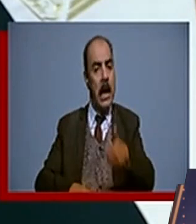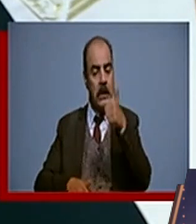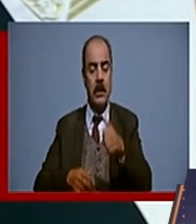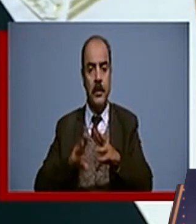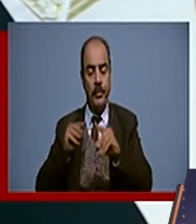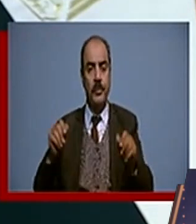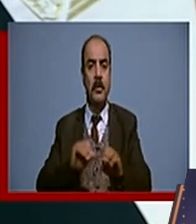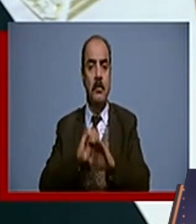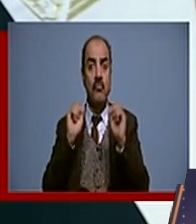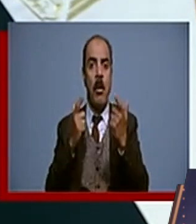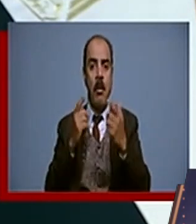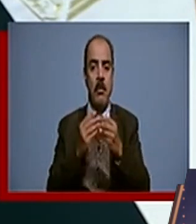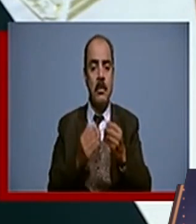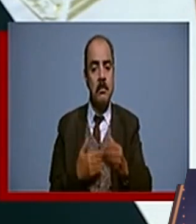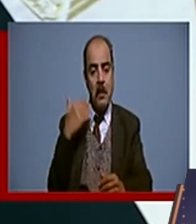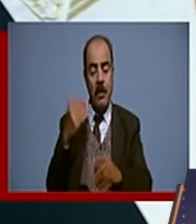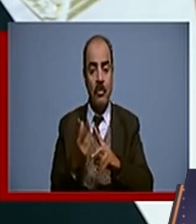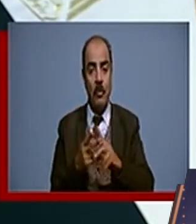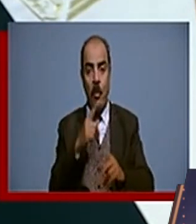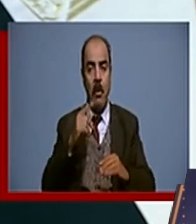الحرب، حتى يعني